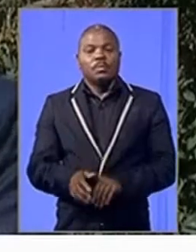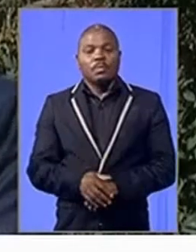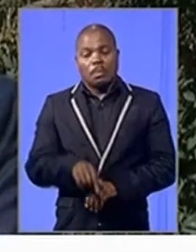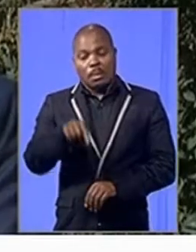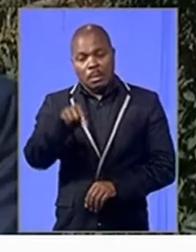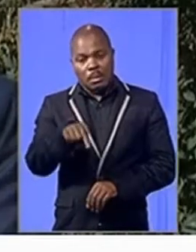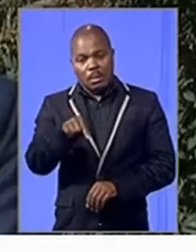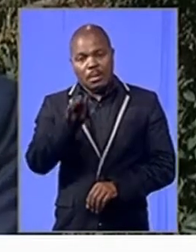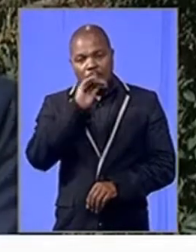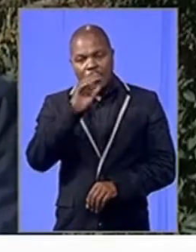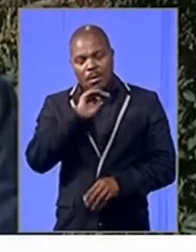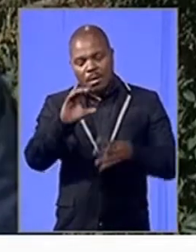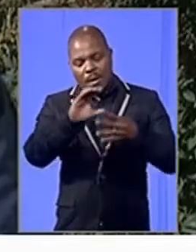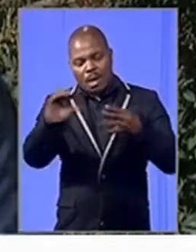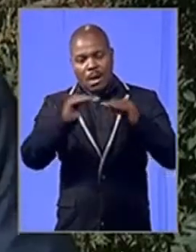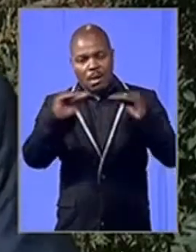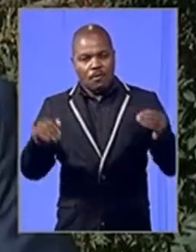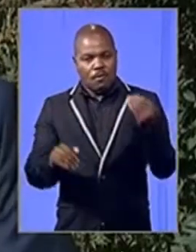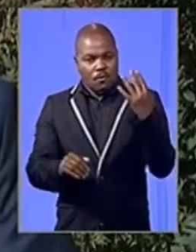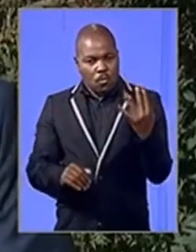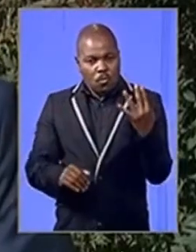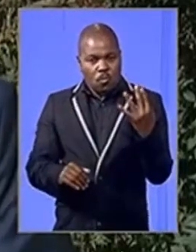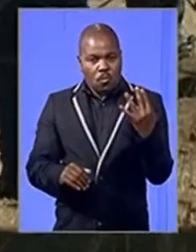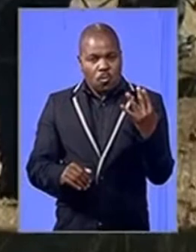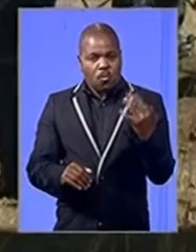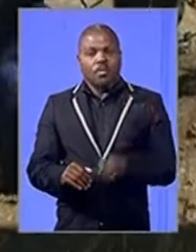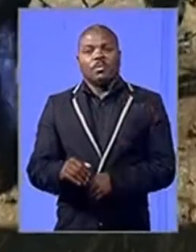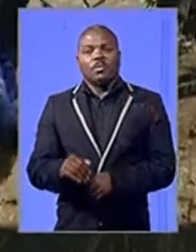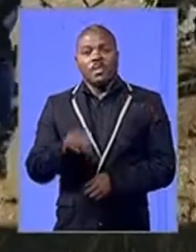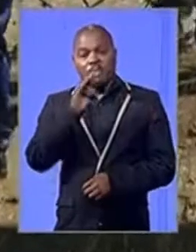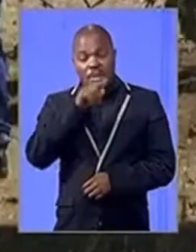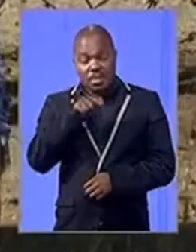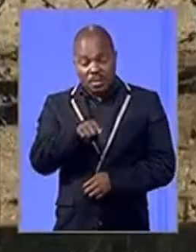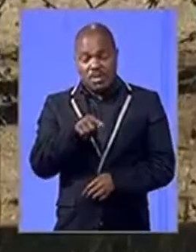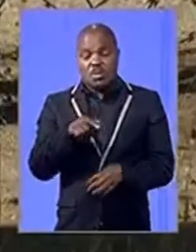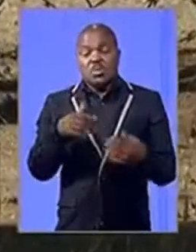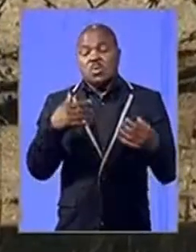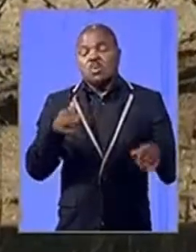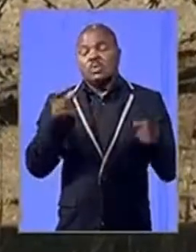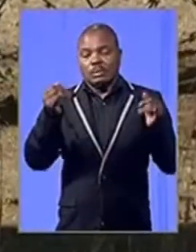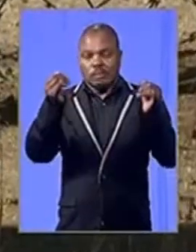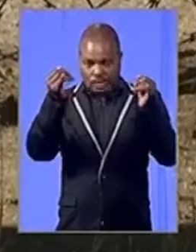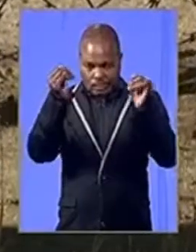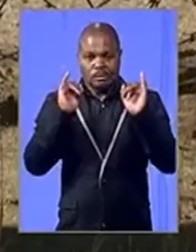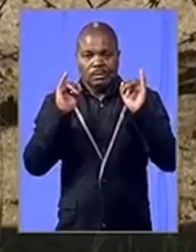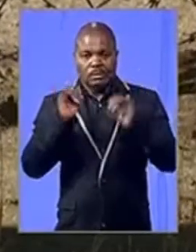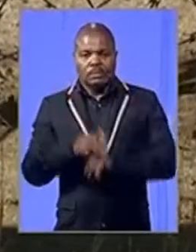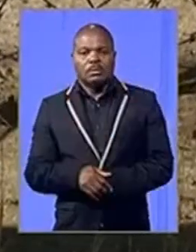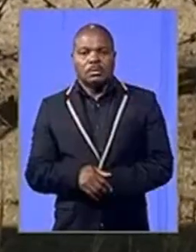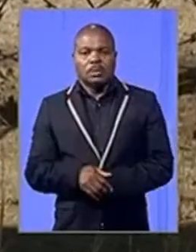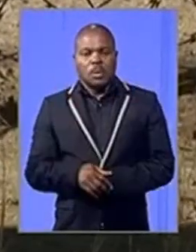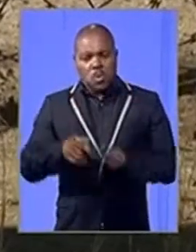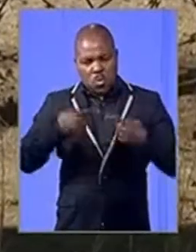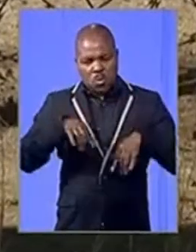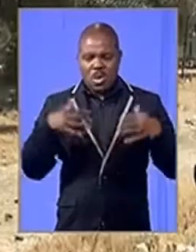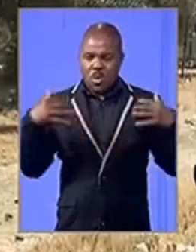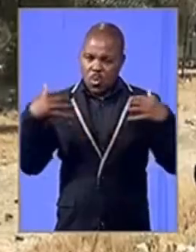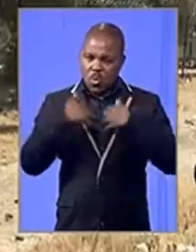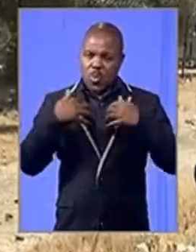under category re bitsang level 4 ili offense e serious haholo, so re kgathatseile